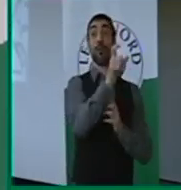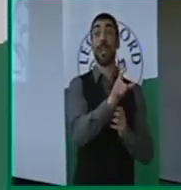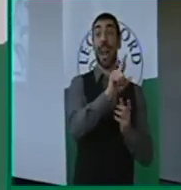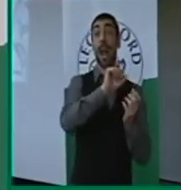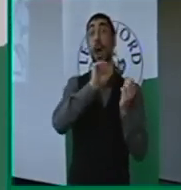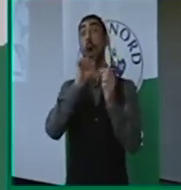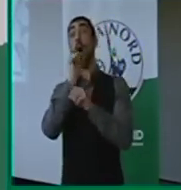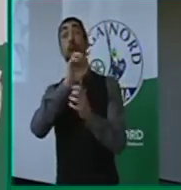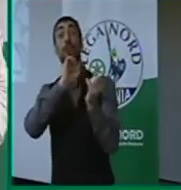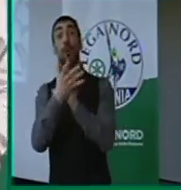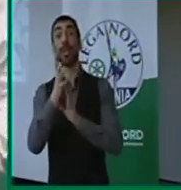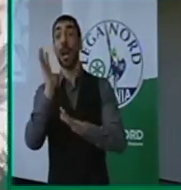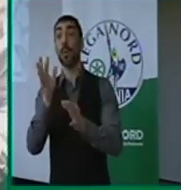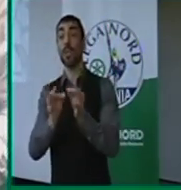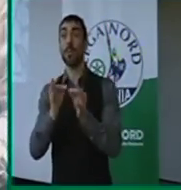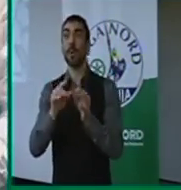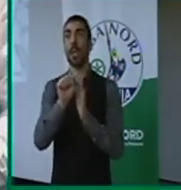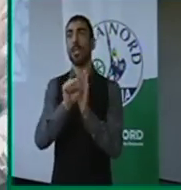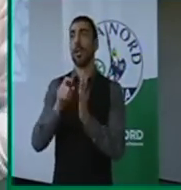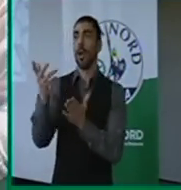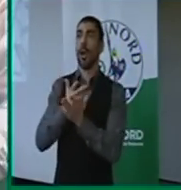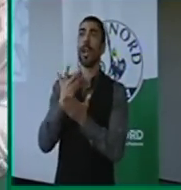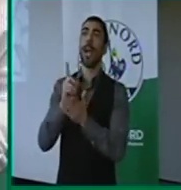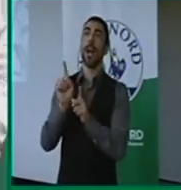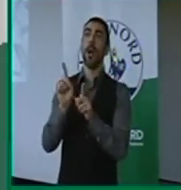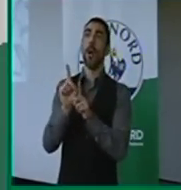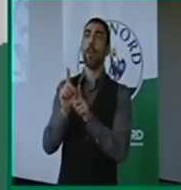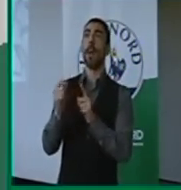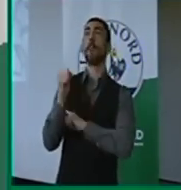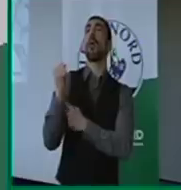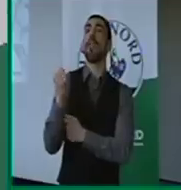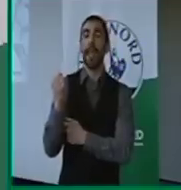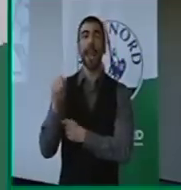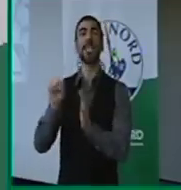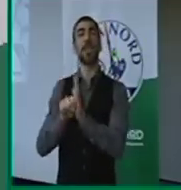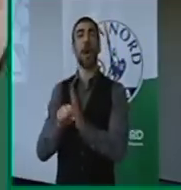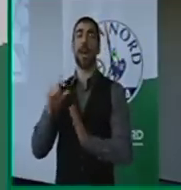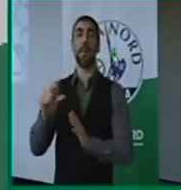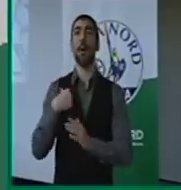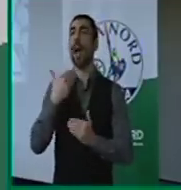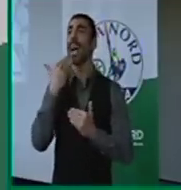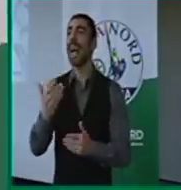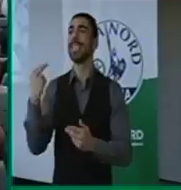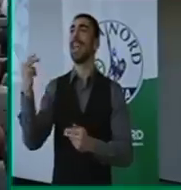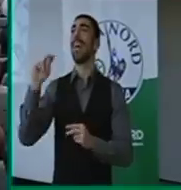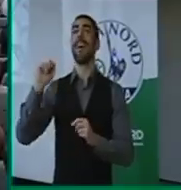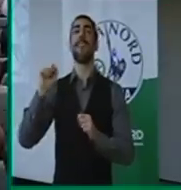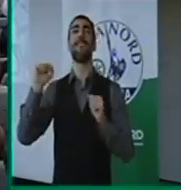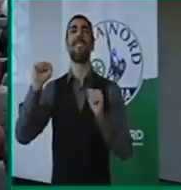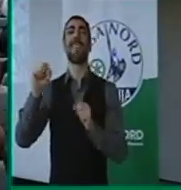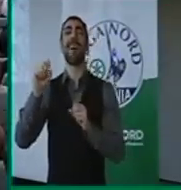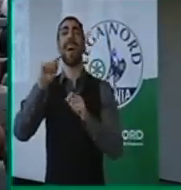controrivoluzionari in un quarto d'ora la storia insegna nel nome del potere ci vuole poco Grazie Viva la lega e la